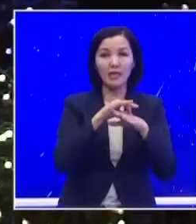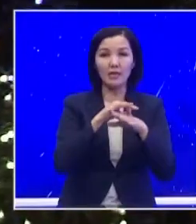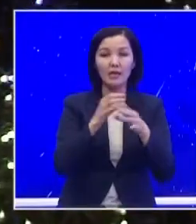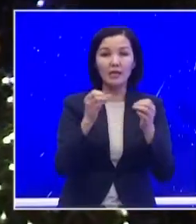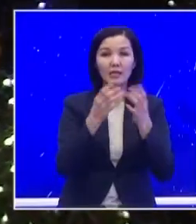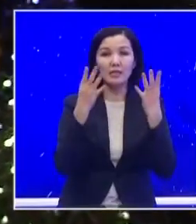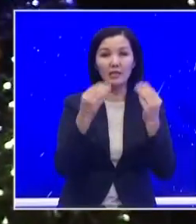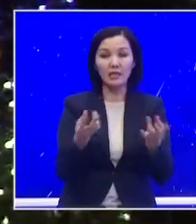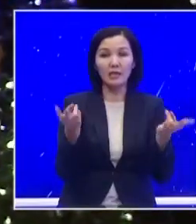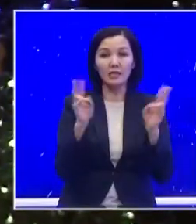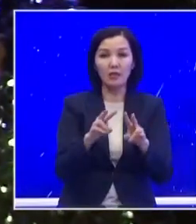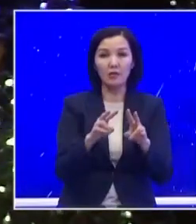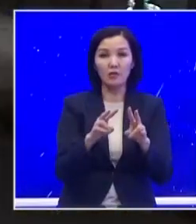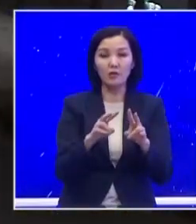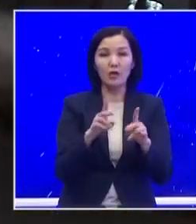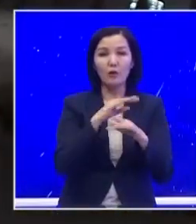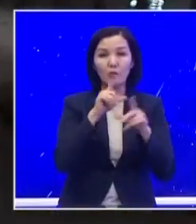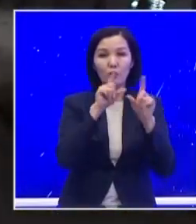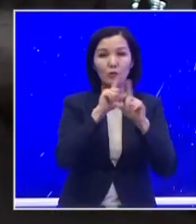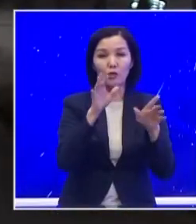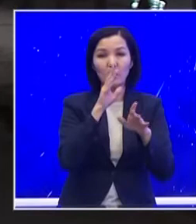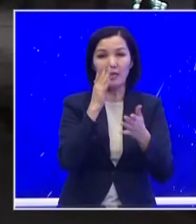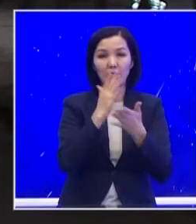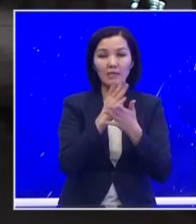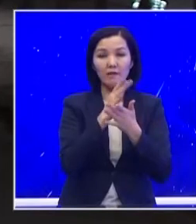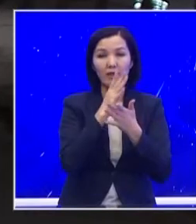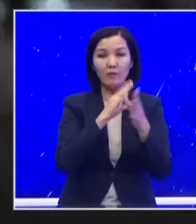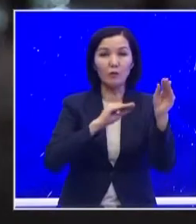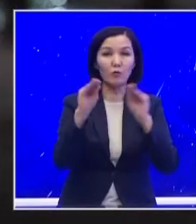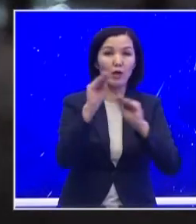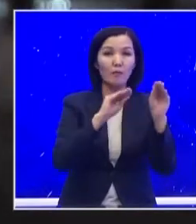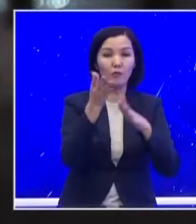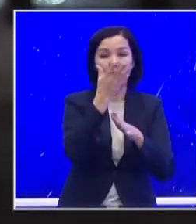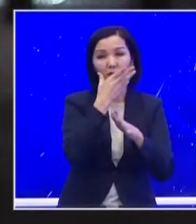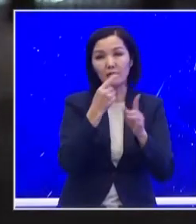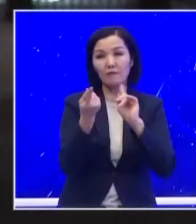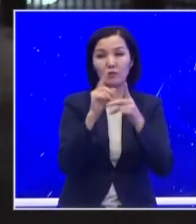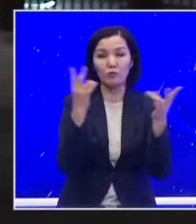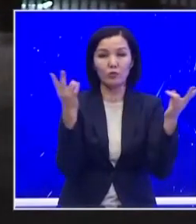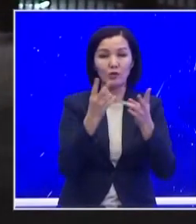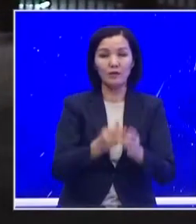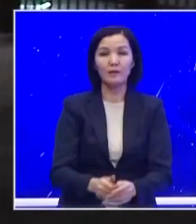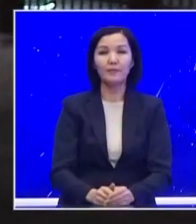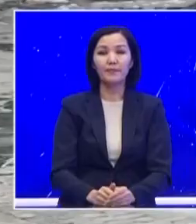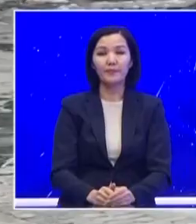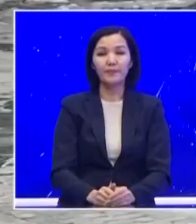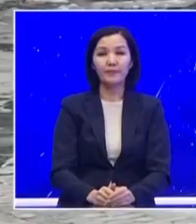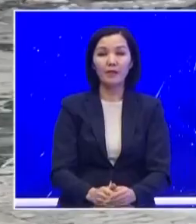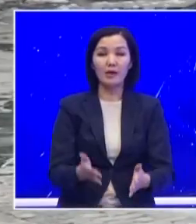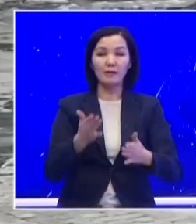10 дней, и у многих учреждений еще есть время придать своему зданию неповторимый нарядный вид.